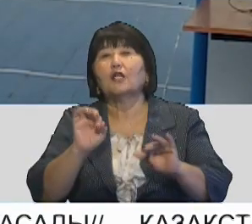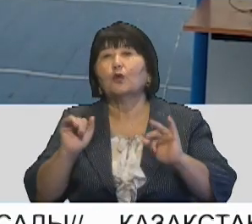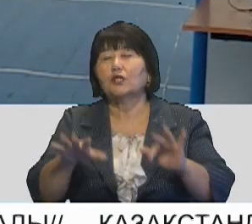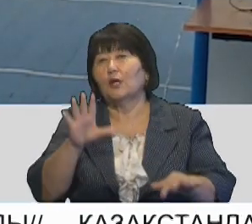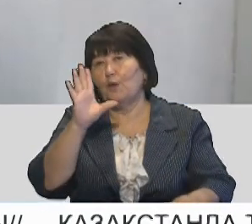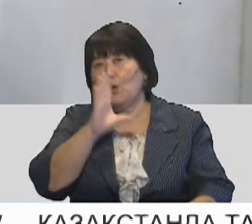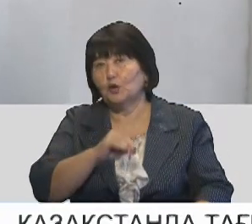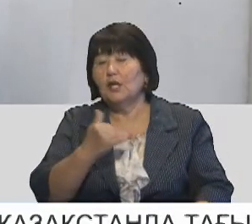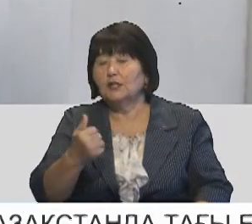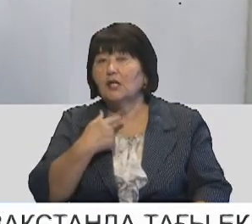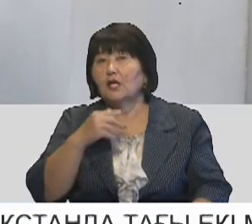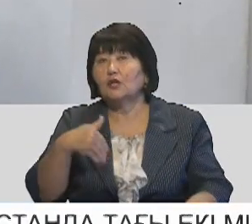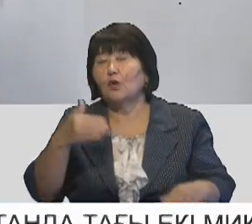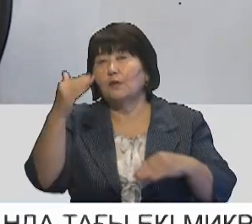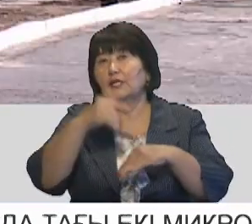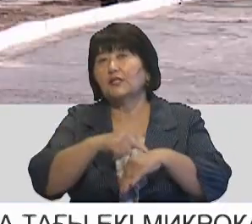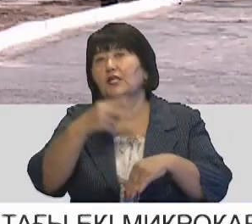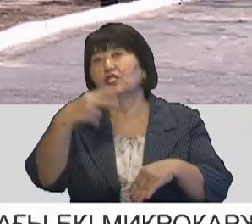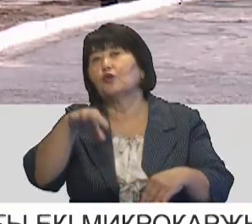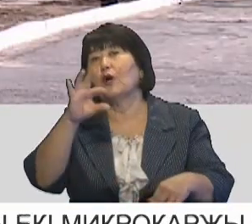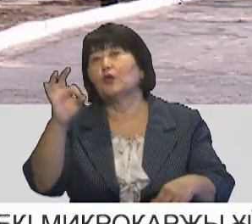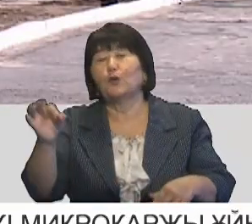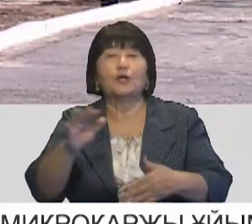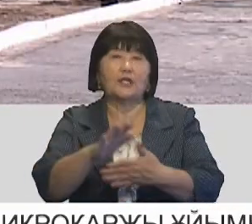үлгерген. Жалпы дауыс беру кешке 20:00-ге дейін